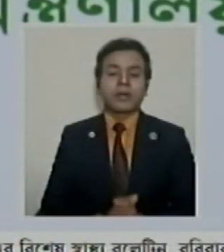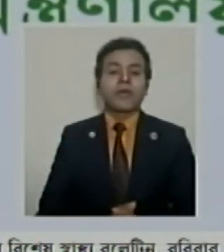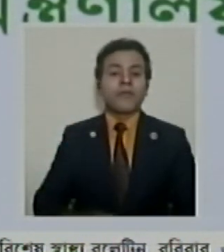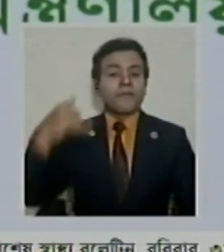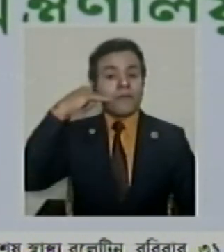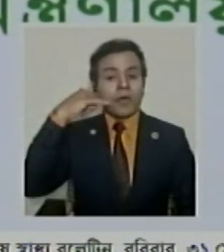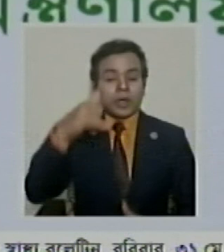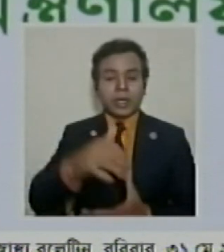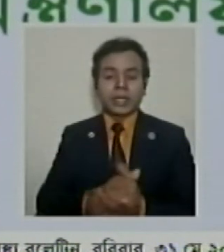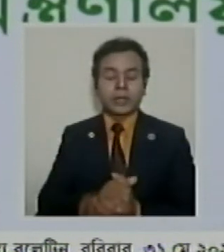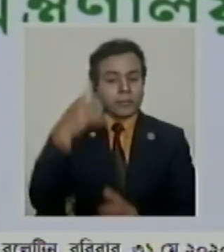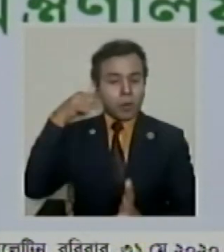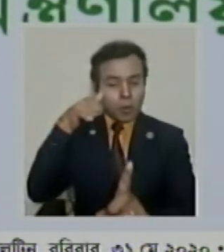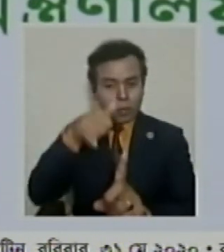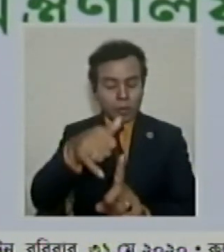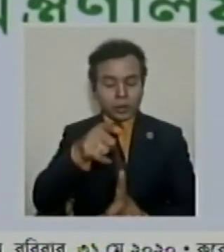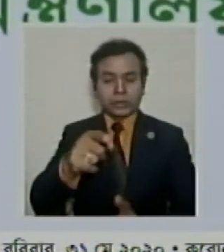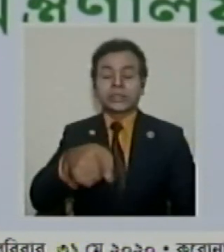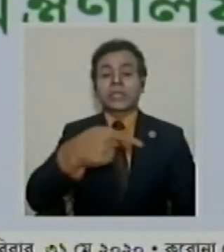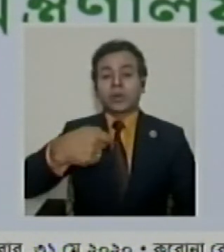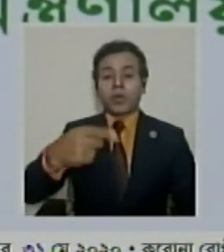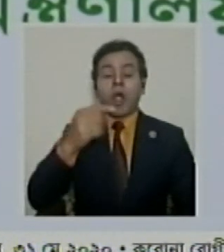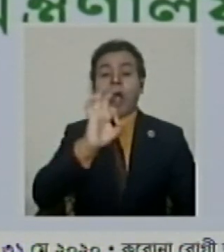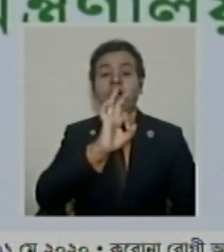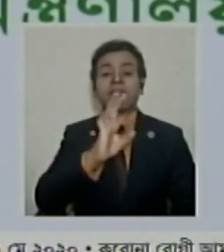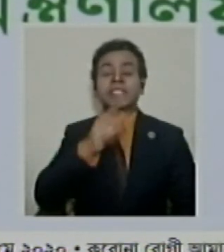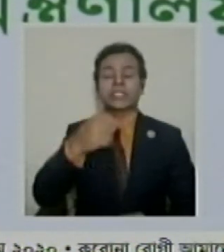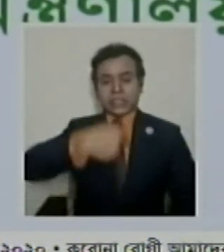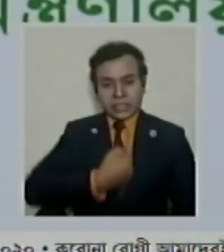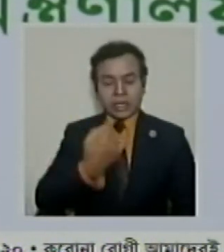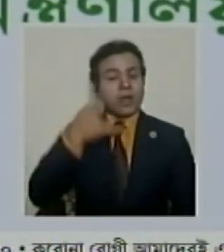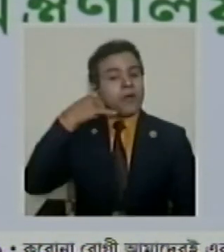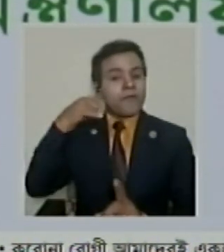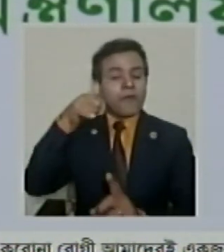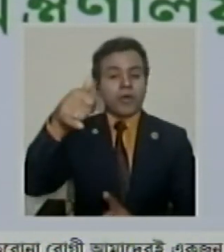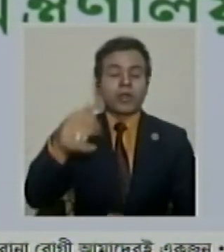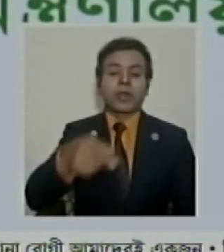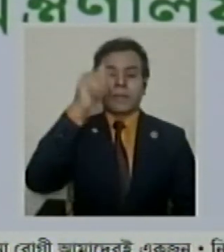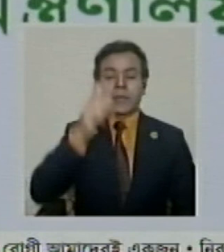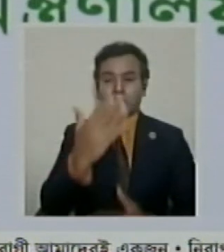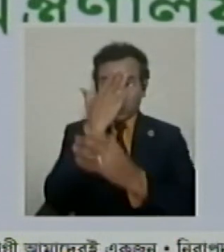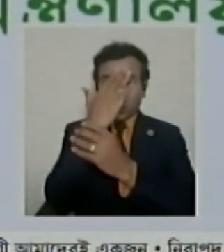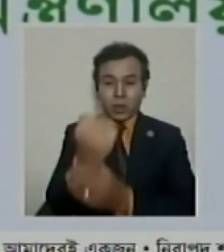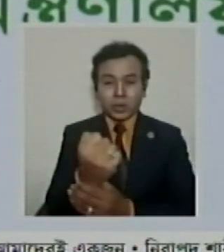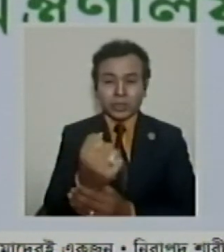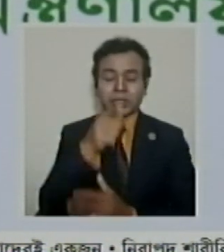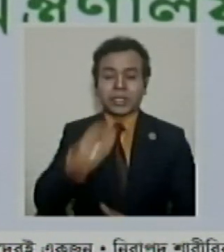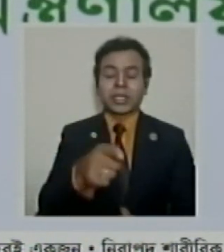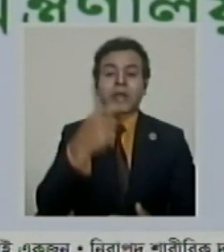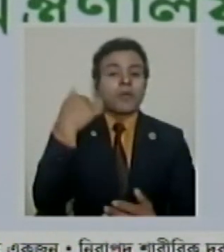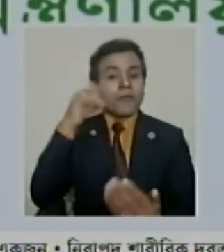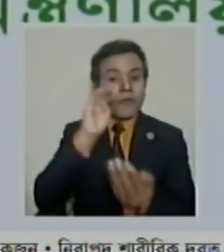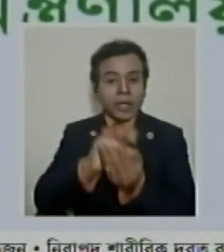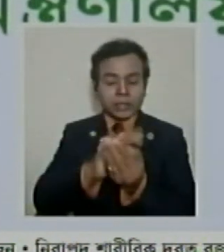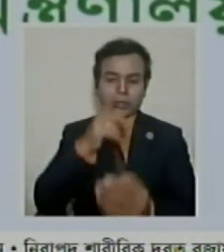প্রক্রিয়াটিও তারা জানিয়ে দিচ্ছেন। এই ক্ষেত্রে তাদের ফোন নাম্বারগুলোতে কেউ ফোন করবে না, কিন্তু তারাই আক্রান্ত ব্যক্তির ফোন